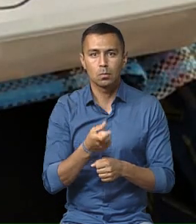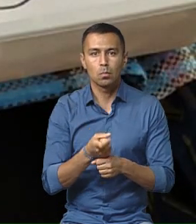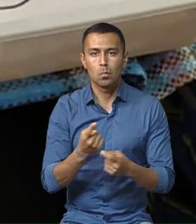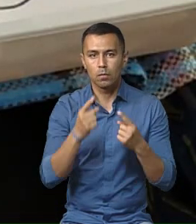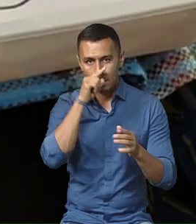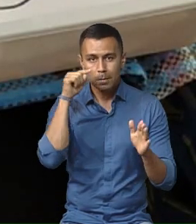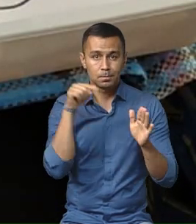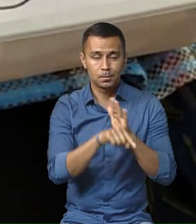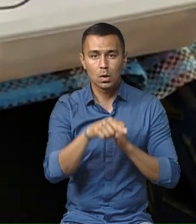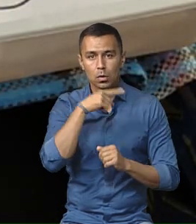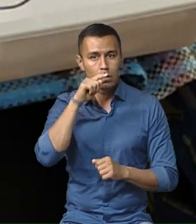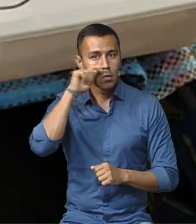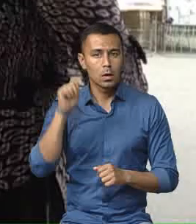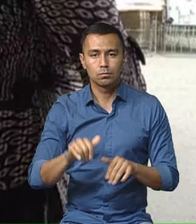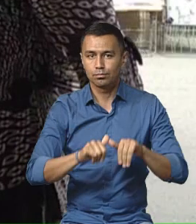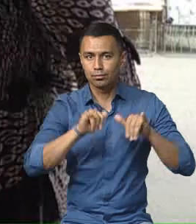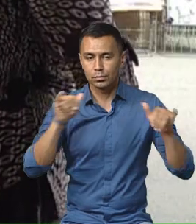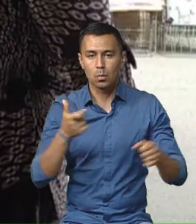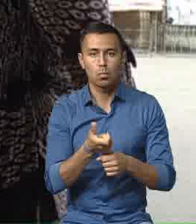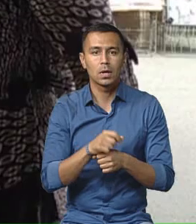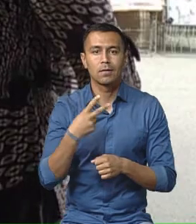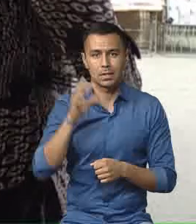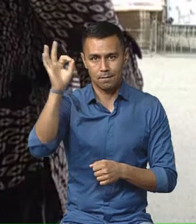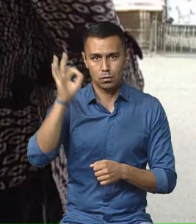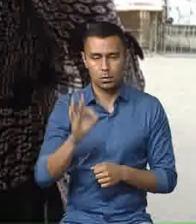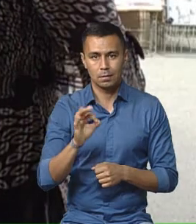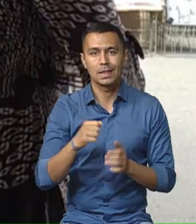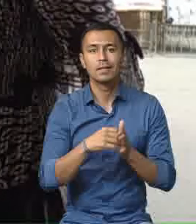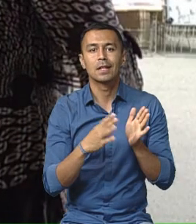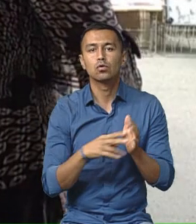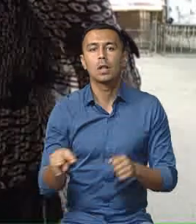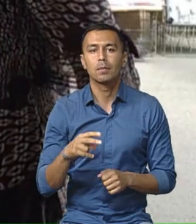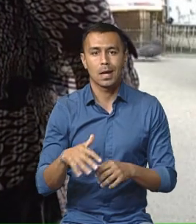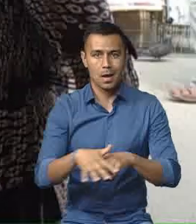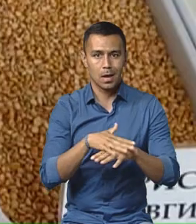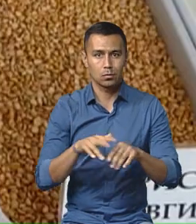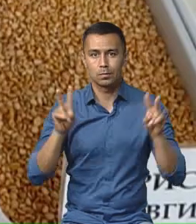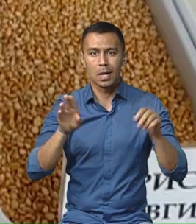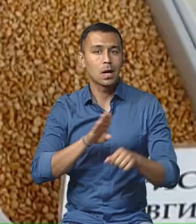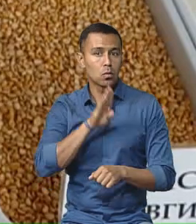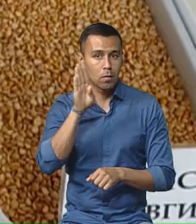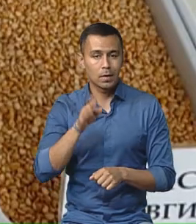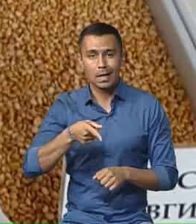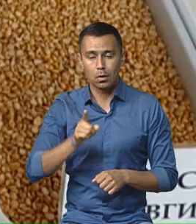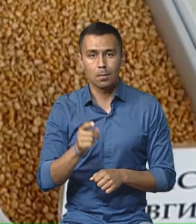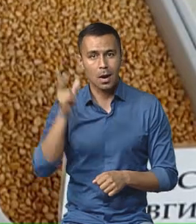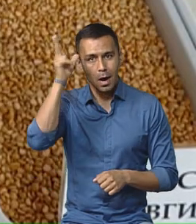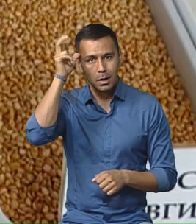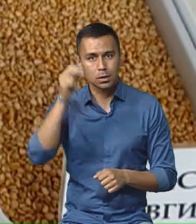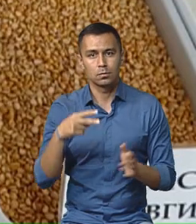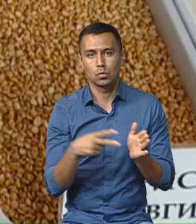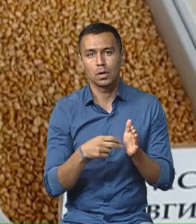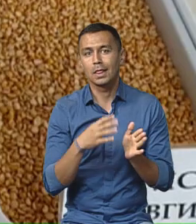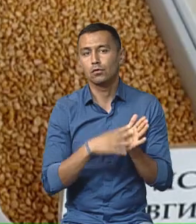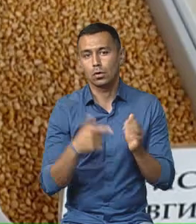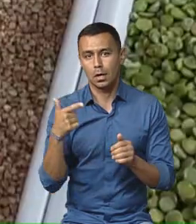повномасштабного вторгнення Росії в Україну зросли на понад 20%. 19 липня на ринку Ранковий кілограм темної гречки коштує 90